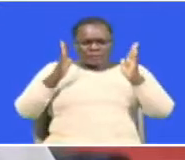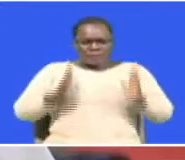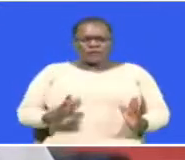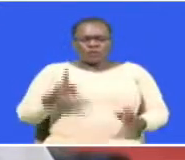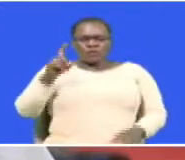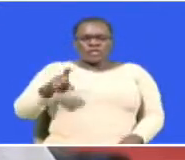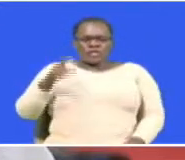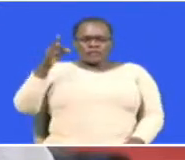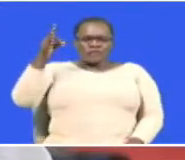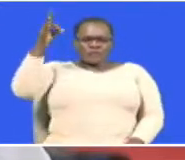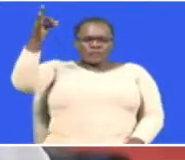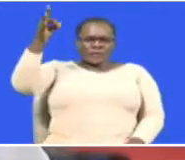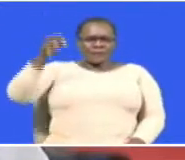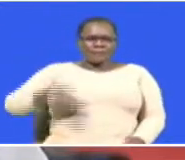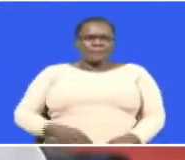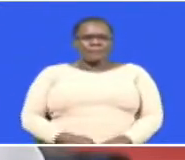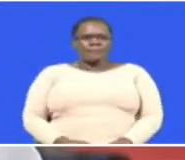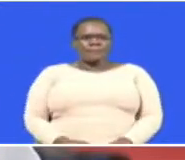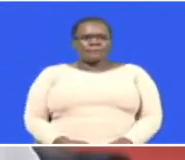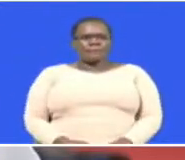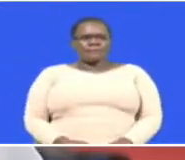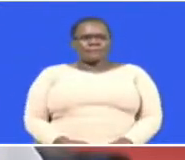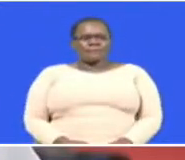need in the future.